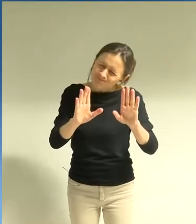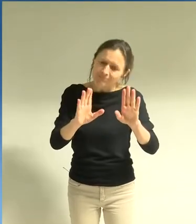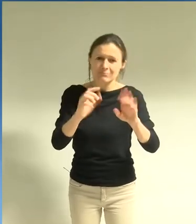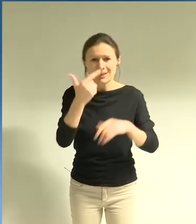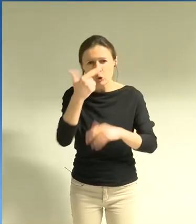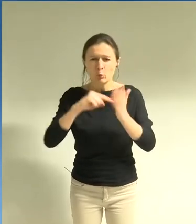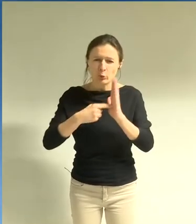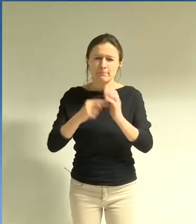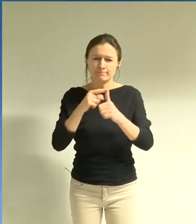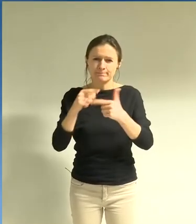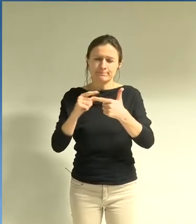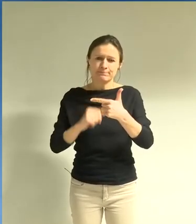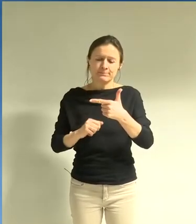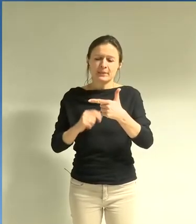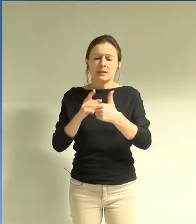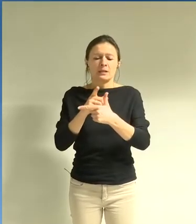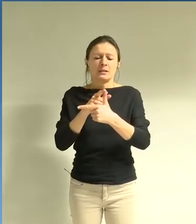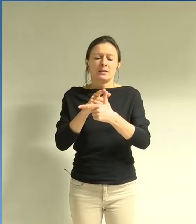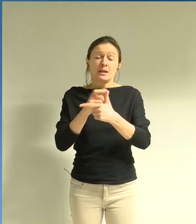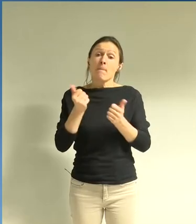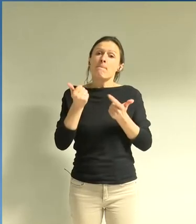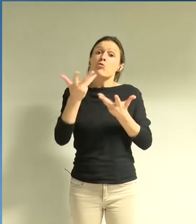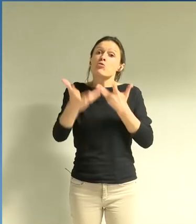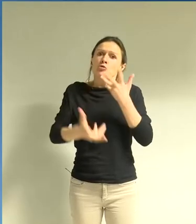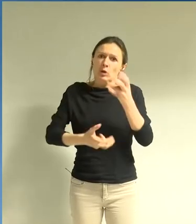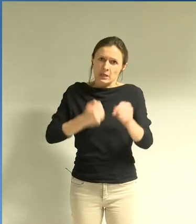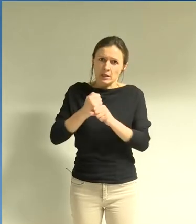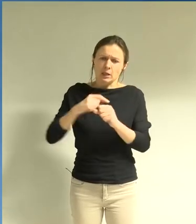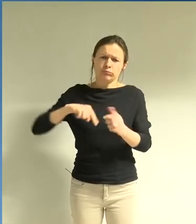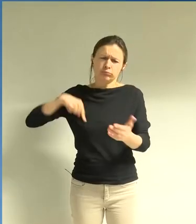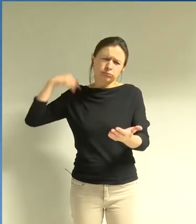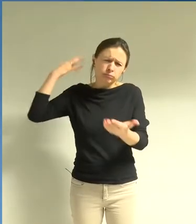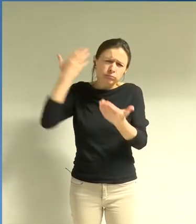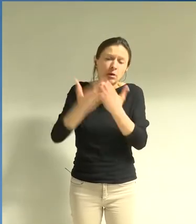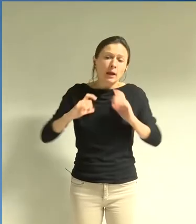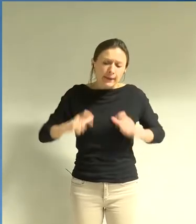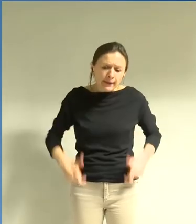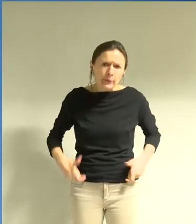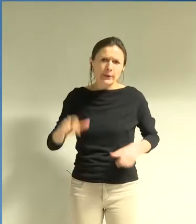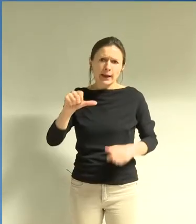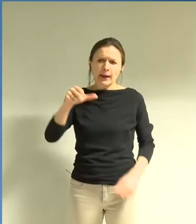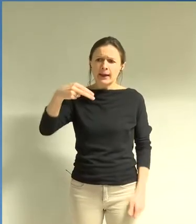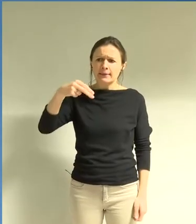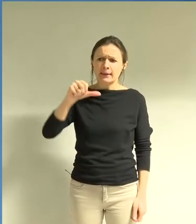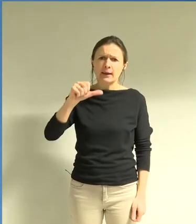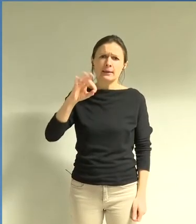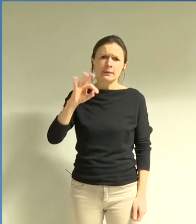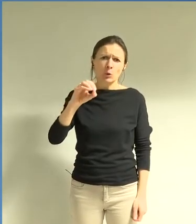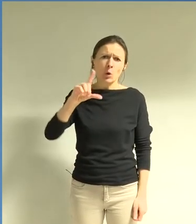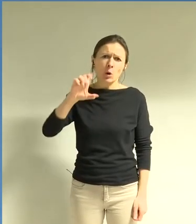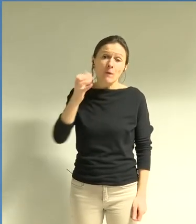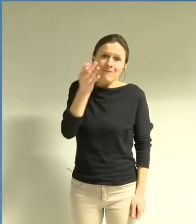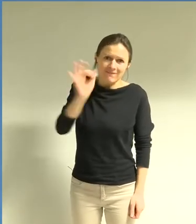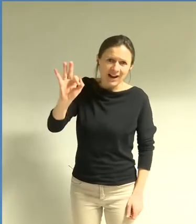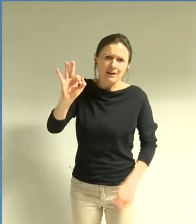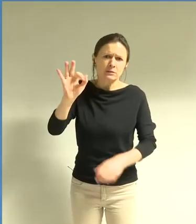depuis plusieurs années maintenant l'école anatole france reste quand même particulièrement financé